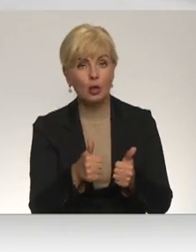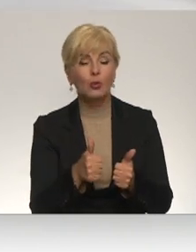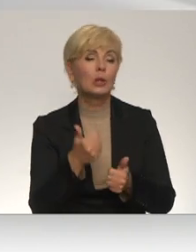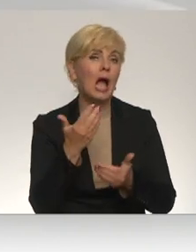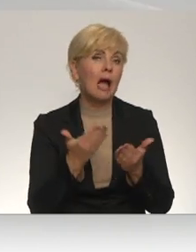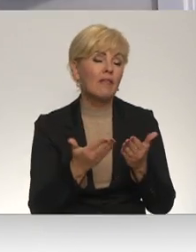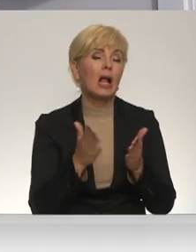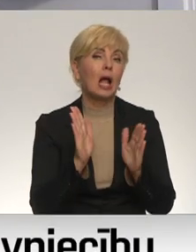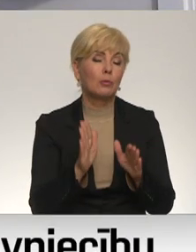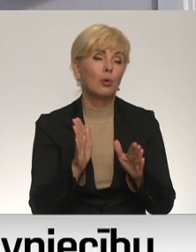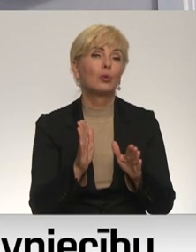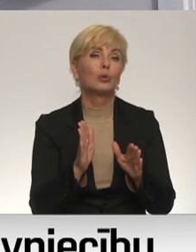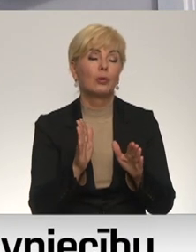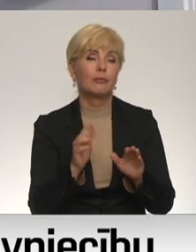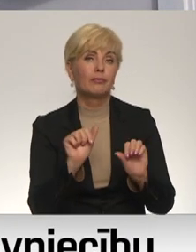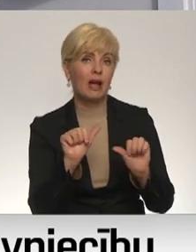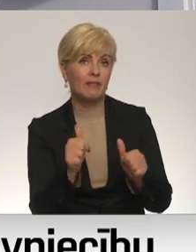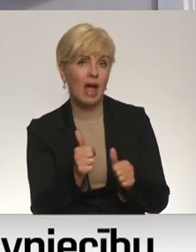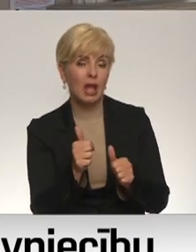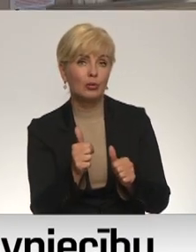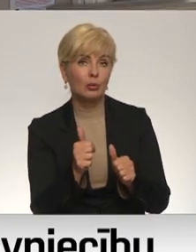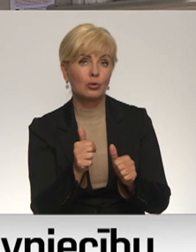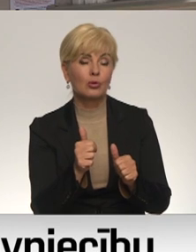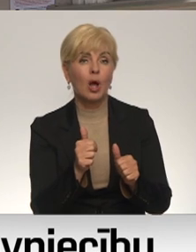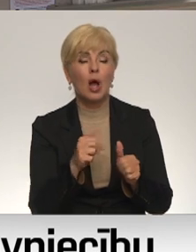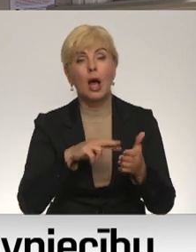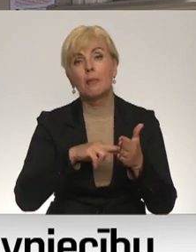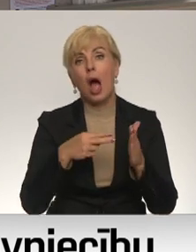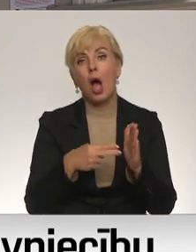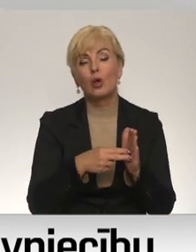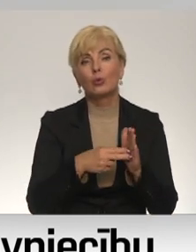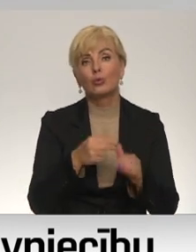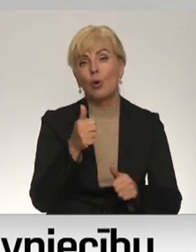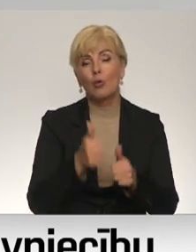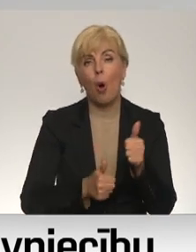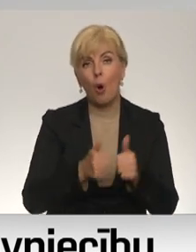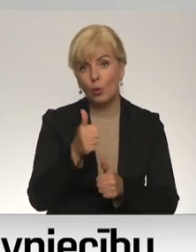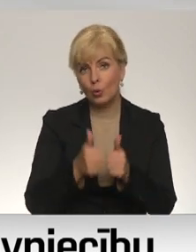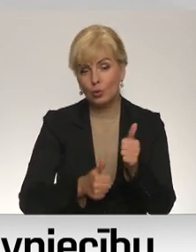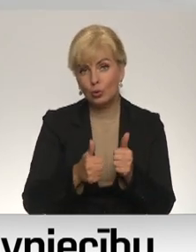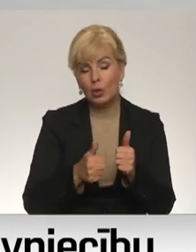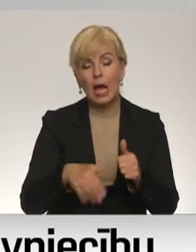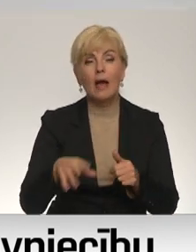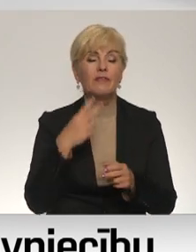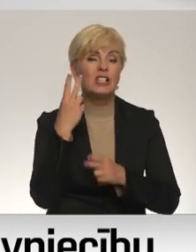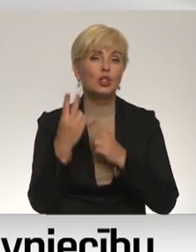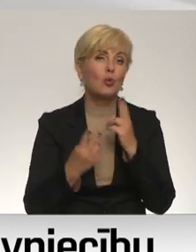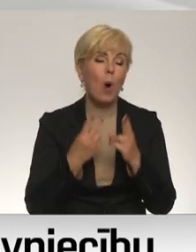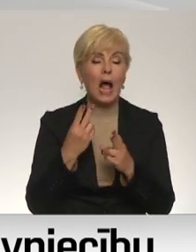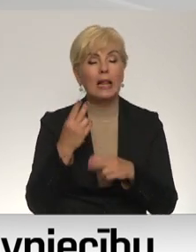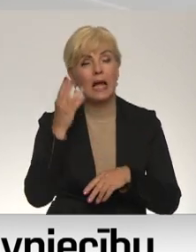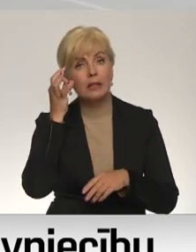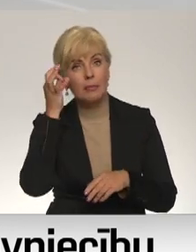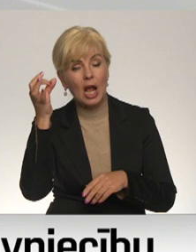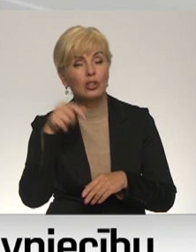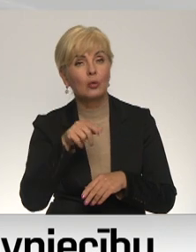varētu tikt taisīts arī tāda metu konkurss, un lai jau varētu vizualizēt precīzāk